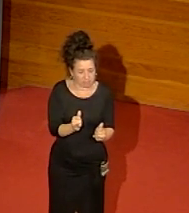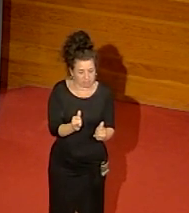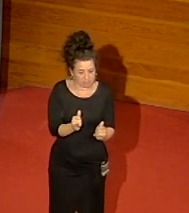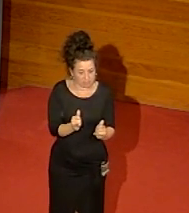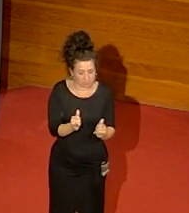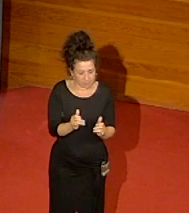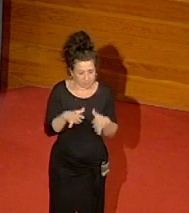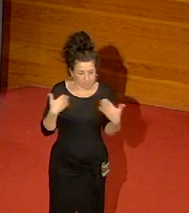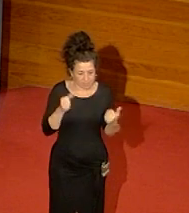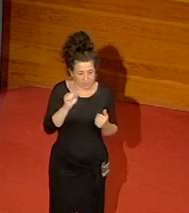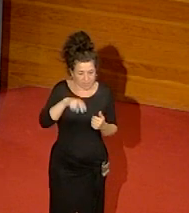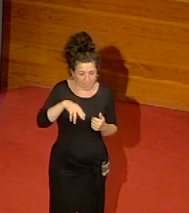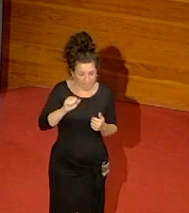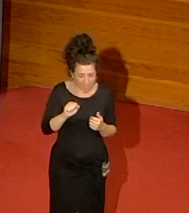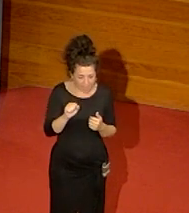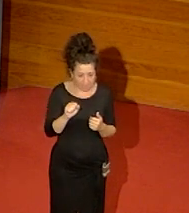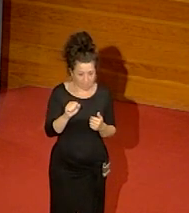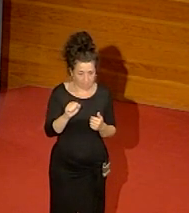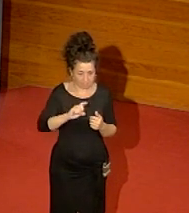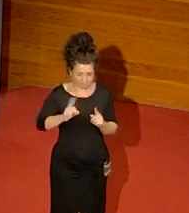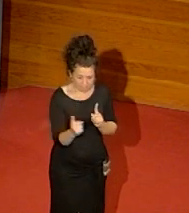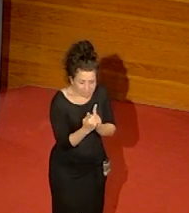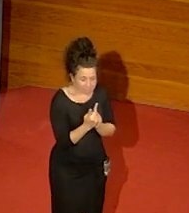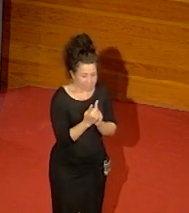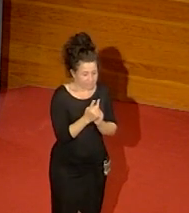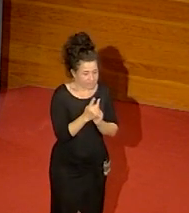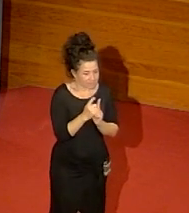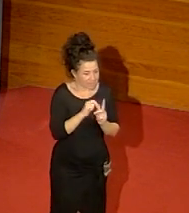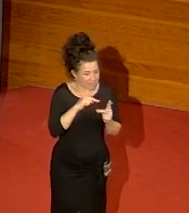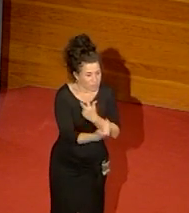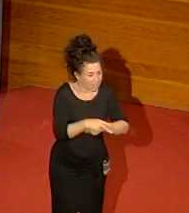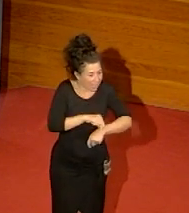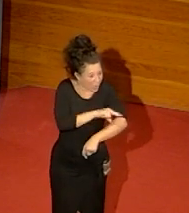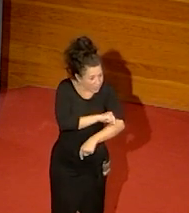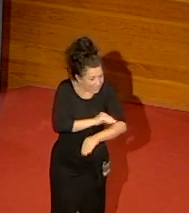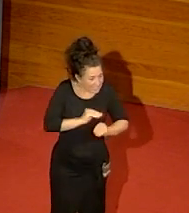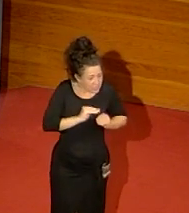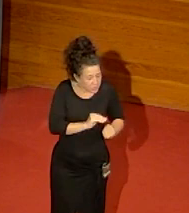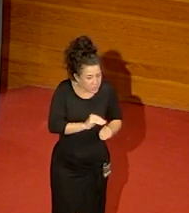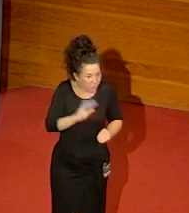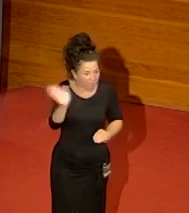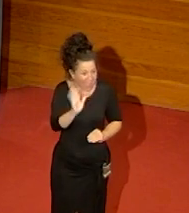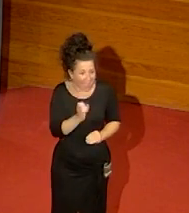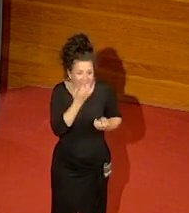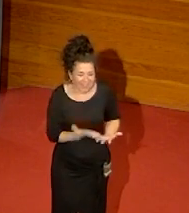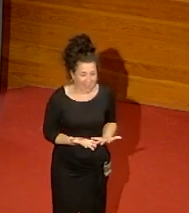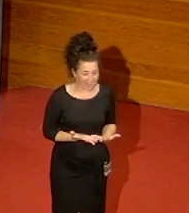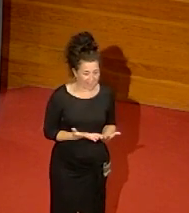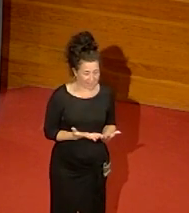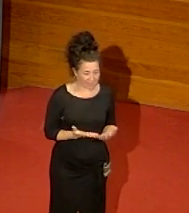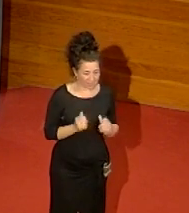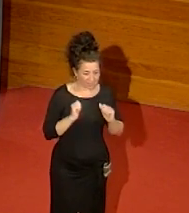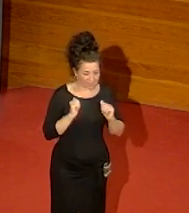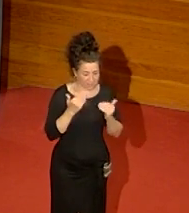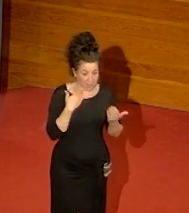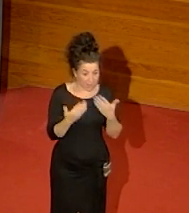Ana etxetik, eta Oñatiko euskara ederrean agurtu zuen, ez? Akaixo zen modu zaude, eta elkarrezketa hori eman